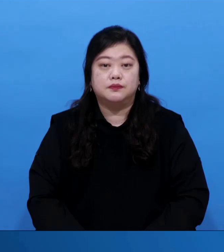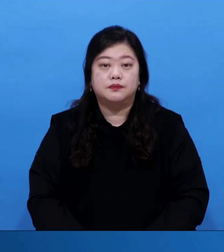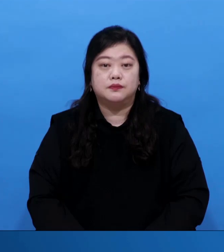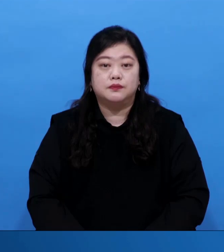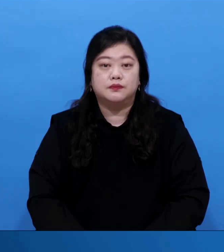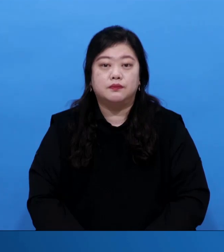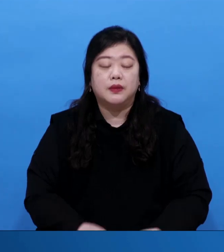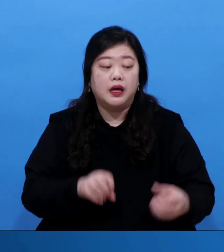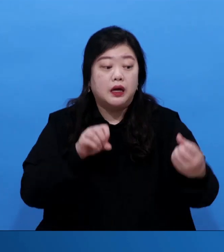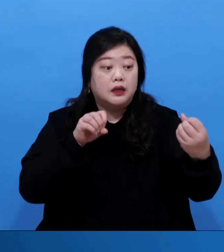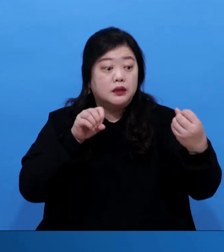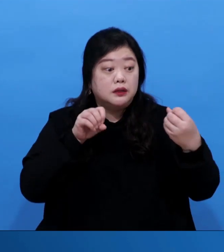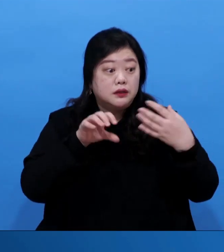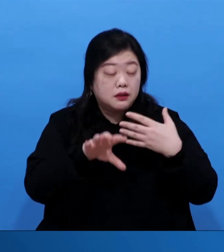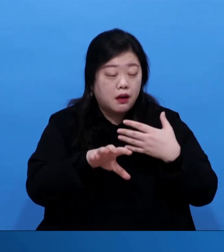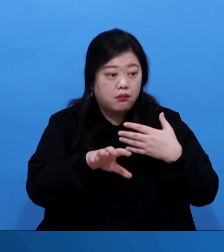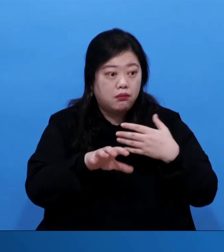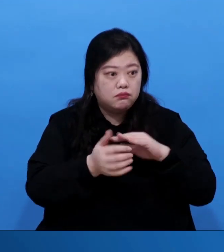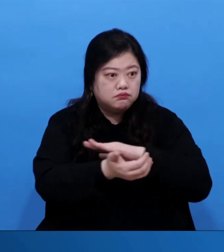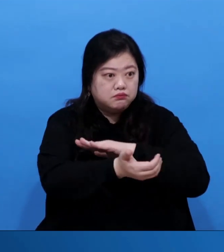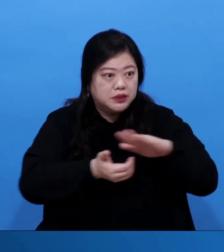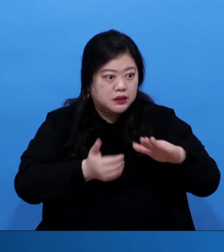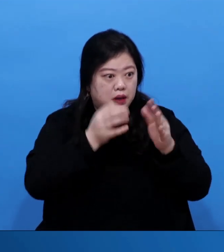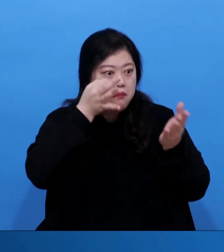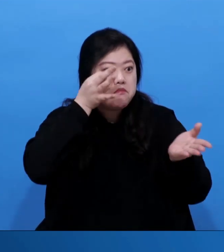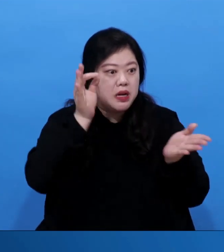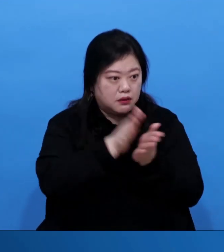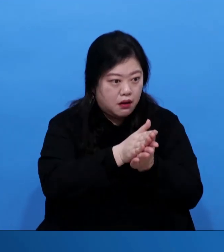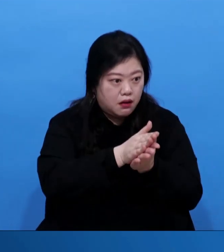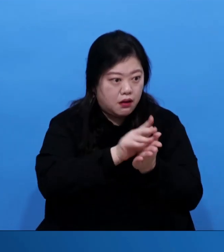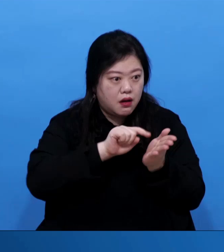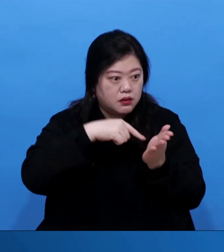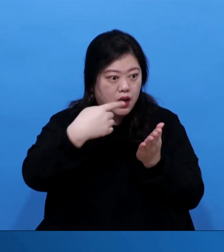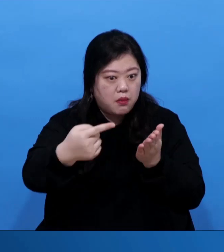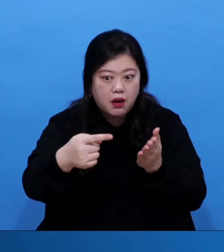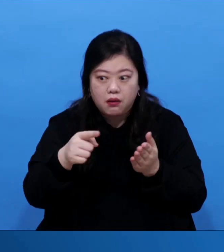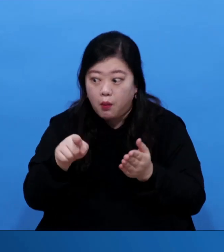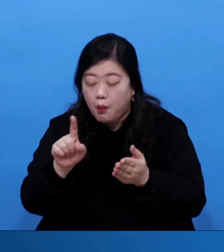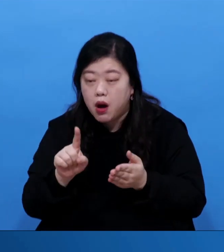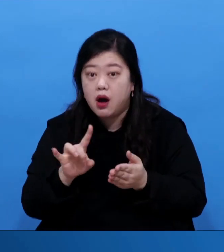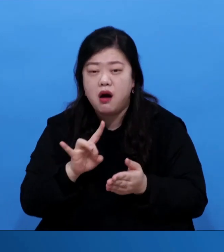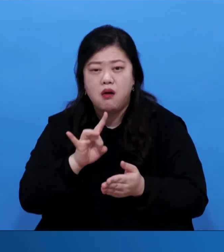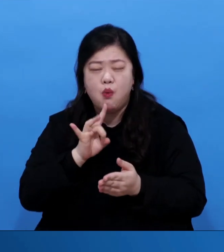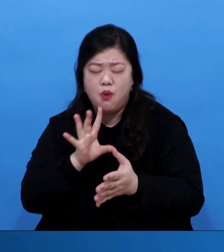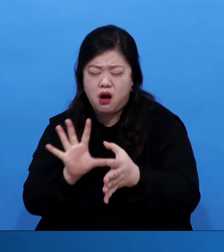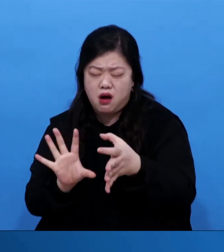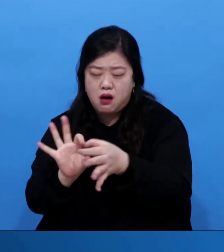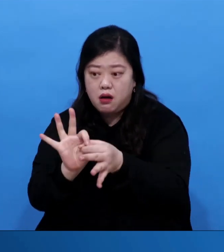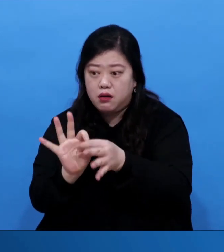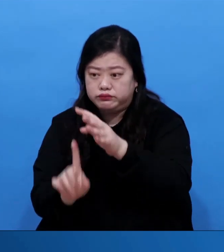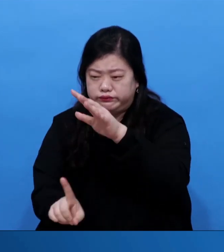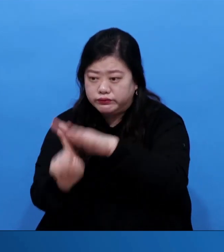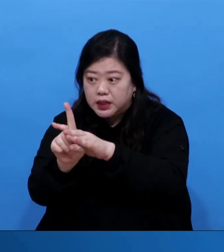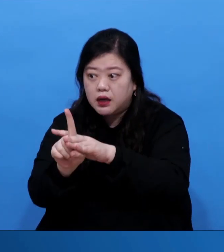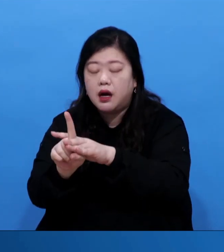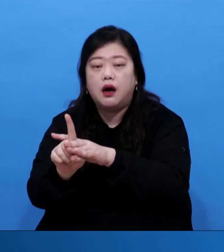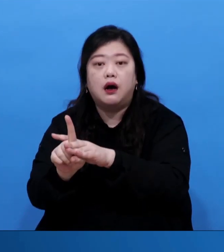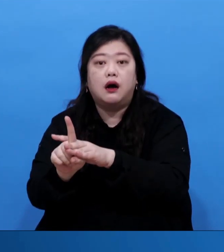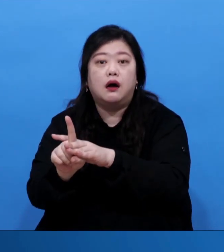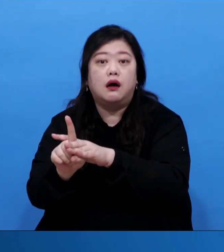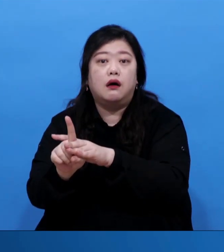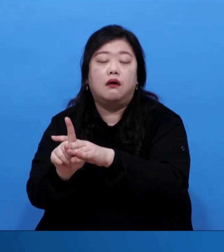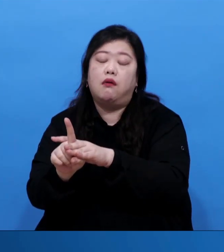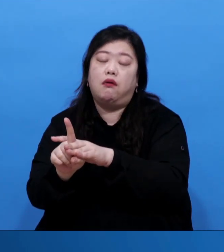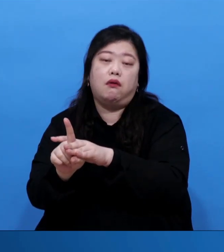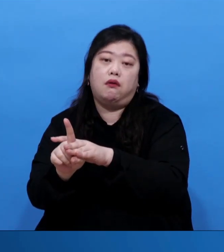오니까 성공할 수밖에 없죠. You see in advance, and the answer of only comes to you, then you have no choice but to succeed. 우리 성도는 꼭